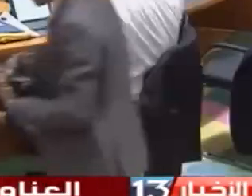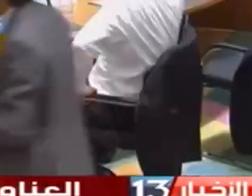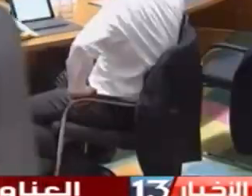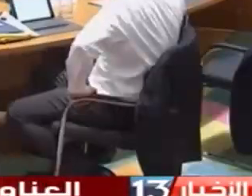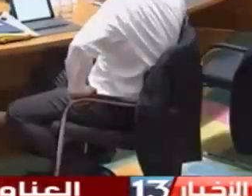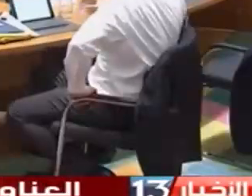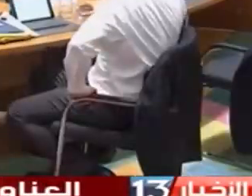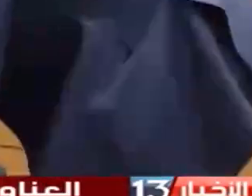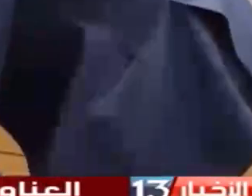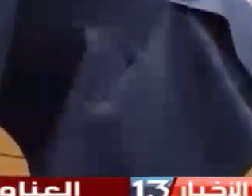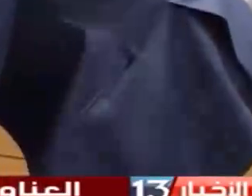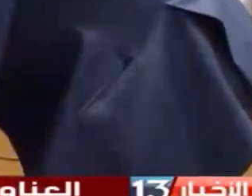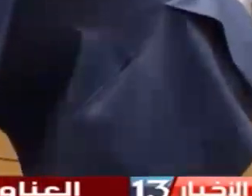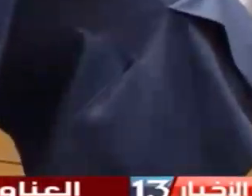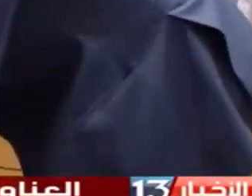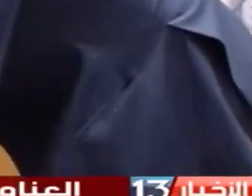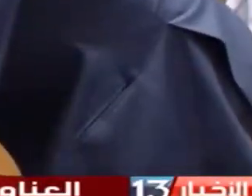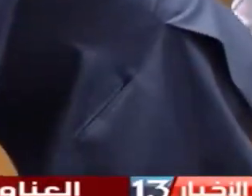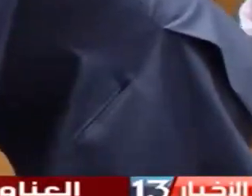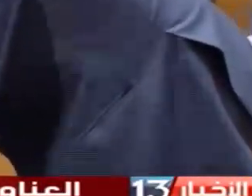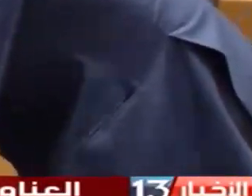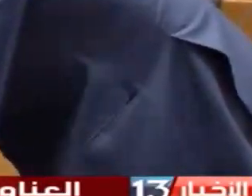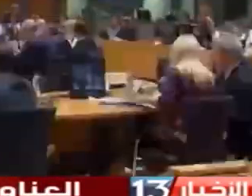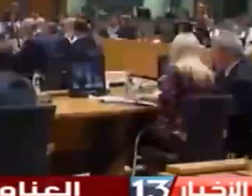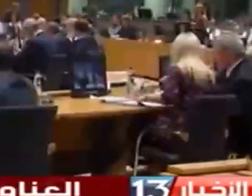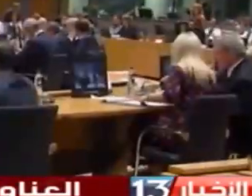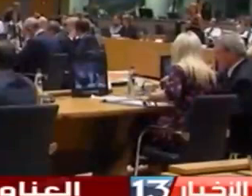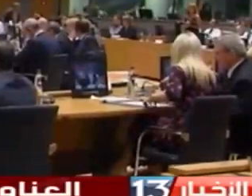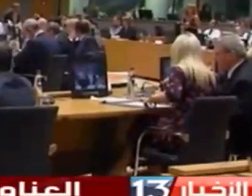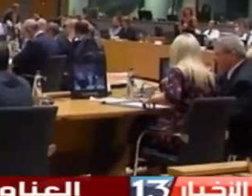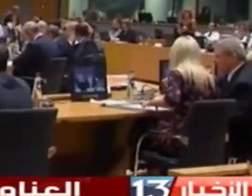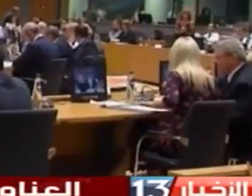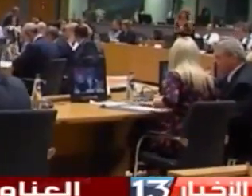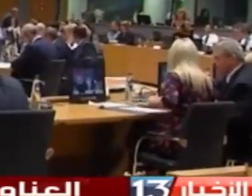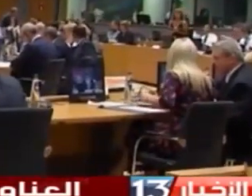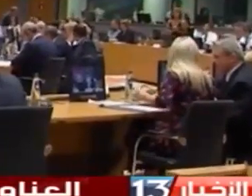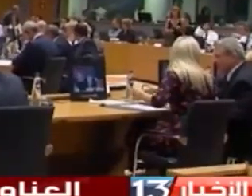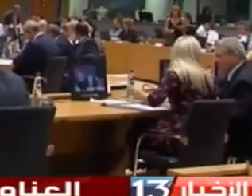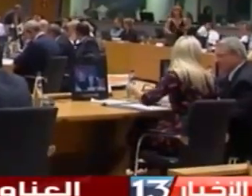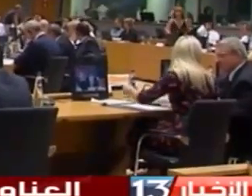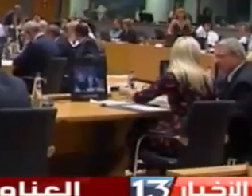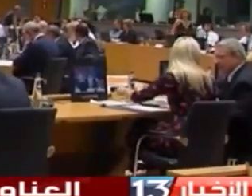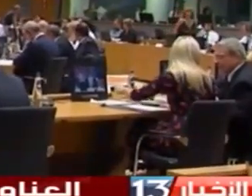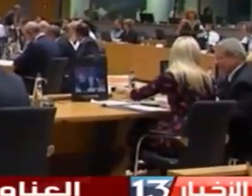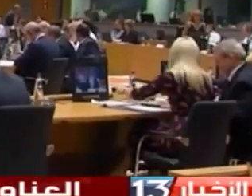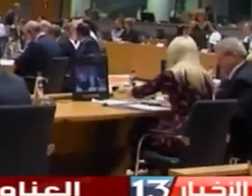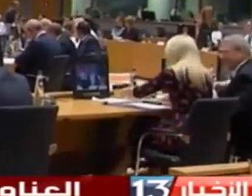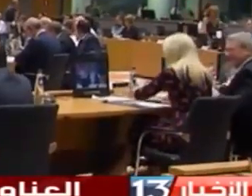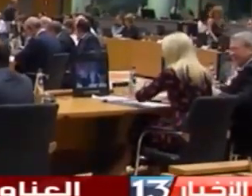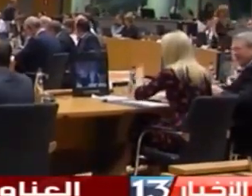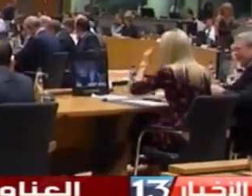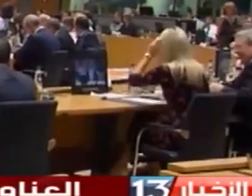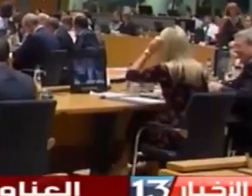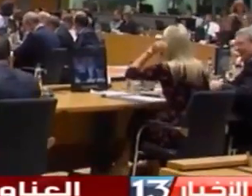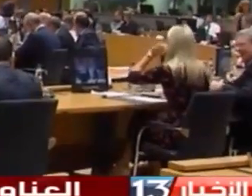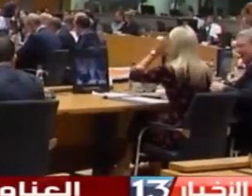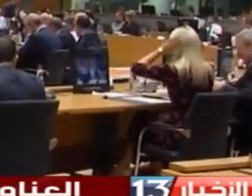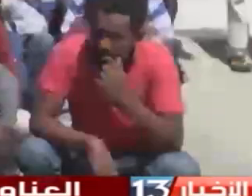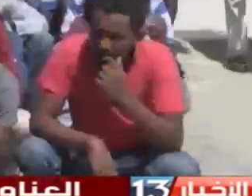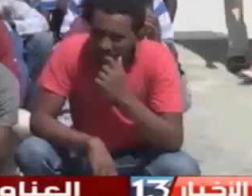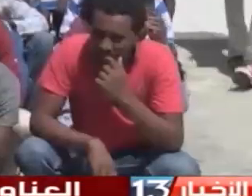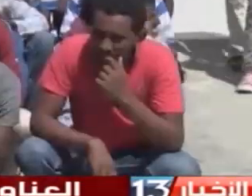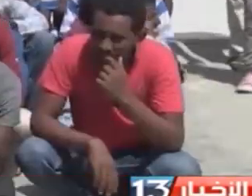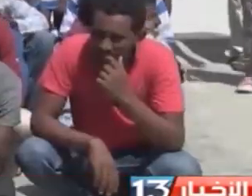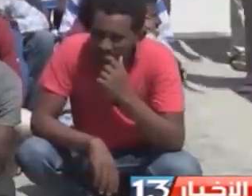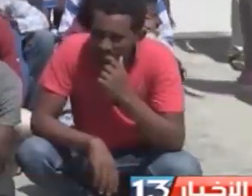ملف الهجرة غير النظامية في المتوسط ومفاوضات بريكسيت الشاقة المتعلقة بخروج بريطانيا من الاتحاد على رأس